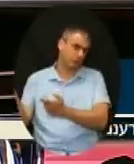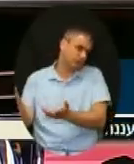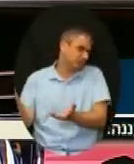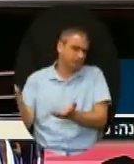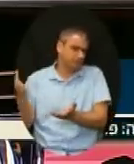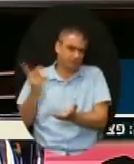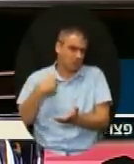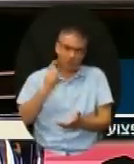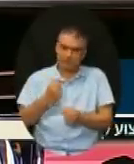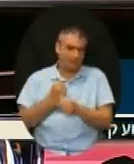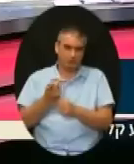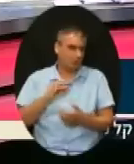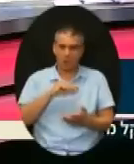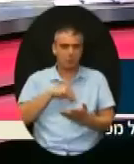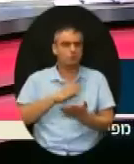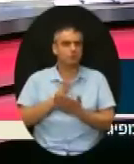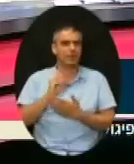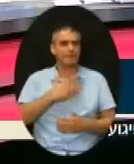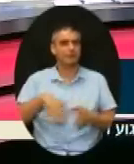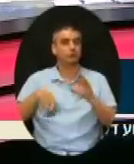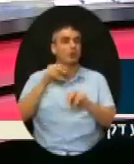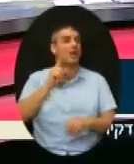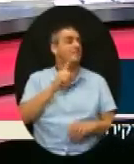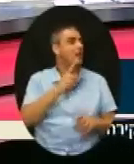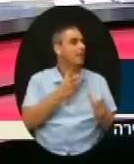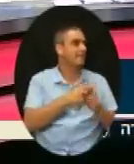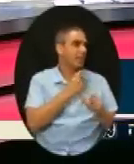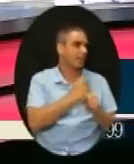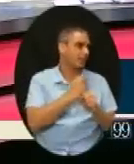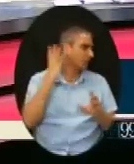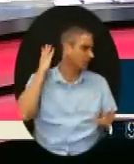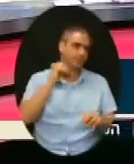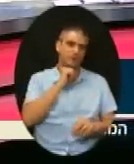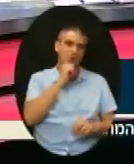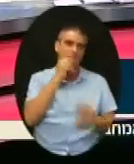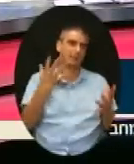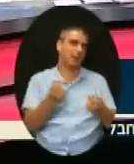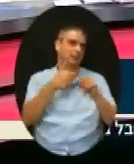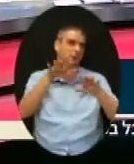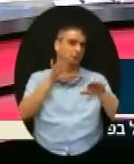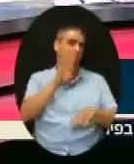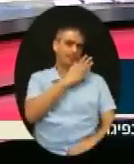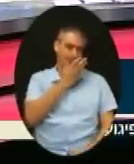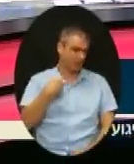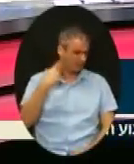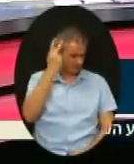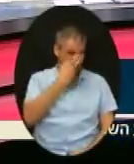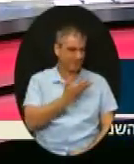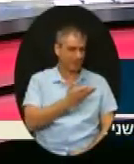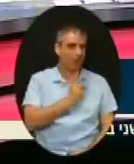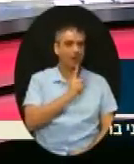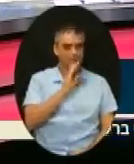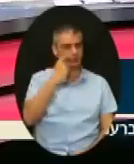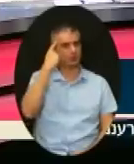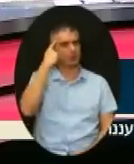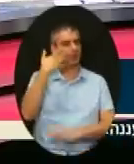שהוא לא נכון, לא מוסרית, לא מבחינת רצון הבוחר, ולא מבחינה פוליטית. אבל מפלגת העבודה המסורתית לא רוצה להציל את ראש הממשלה בנימין נתניהו, זה אני מבינה, אבל יש